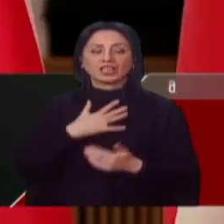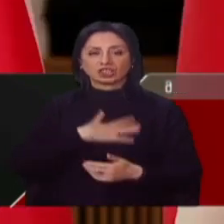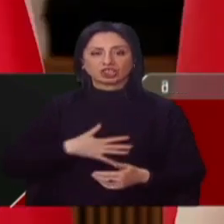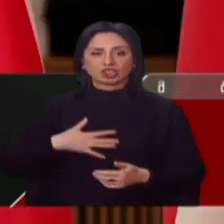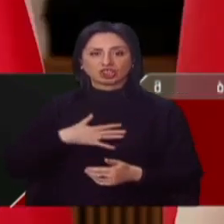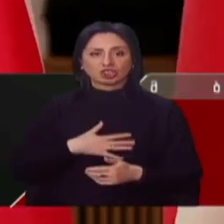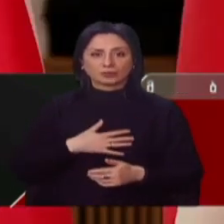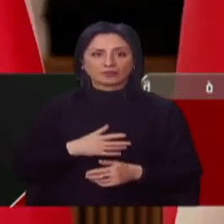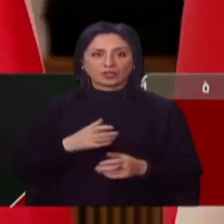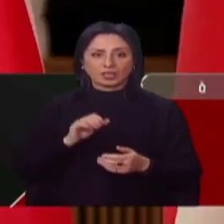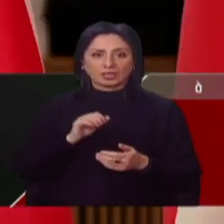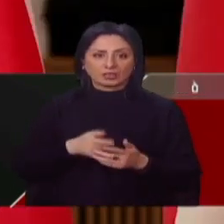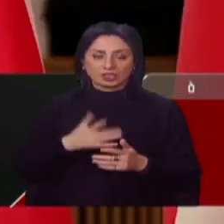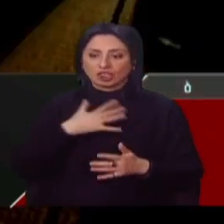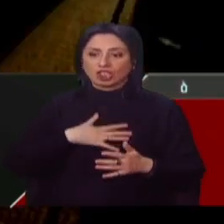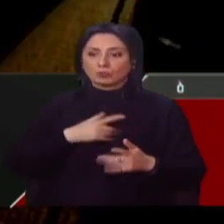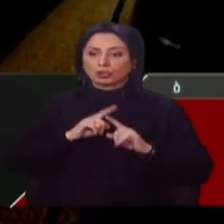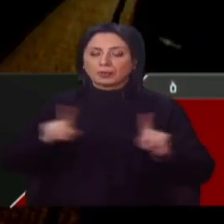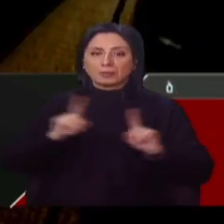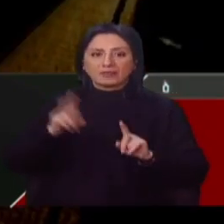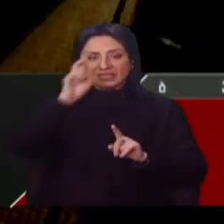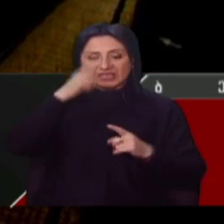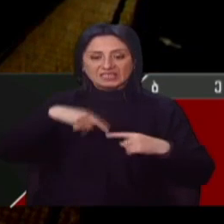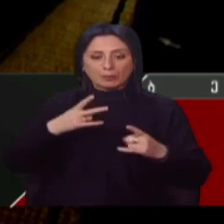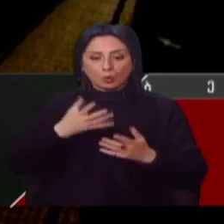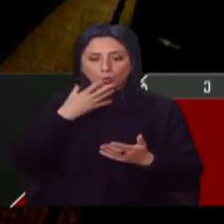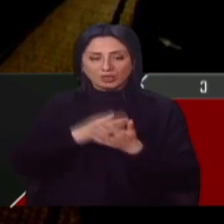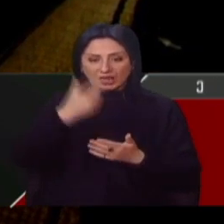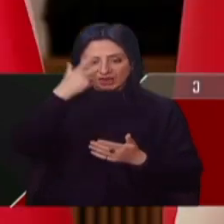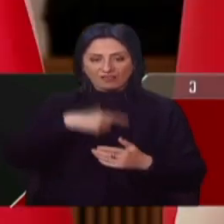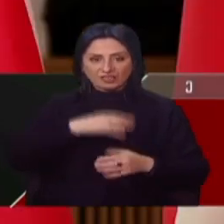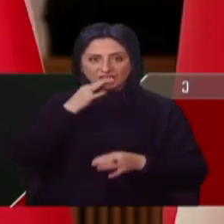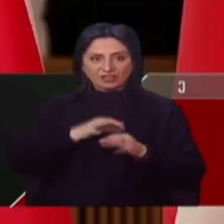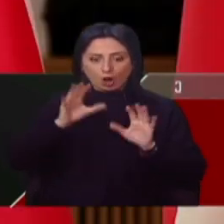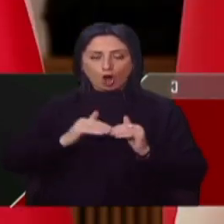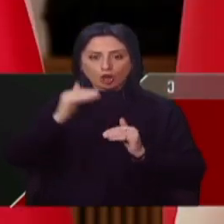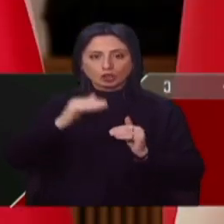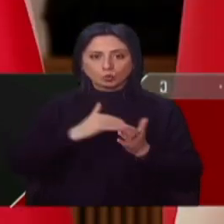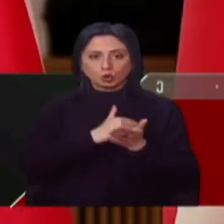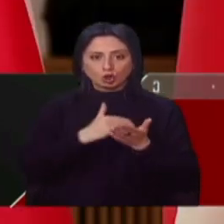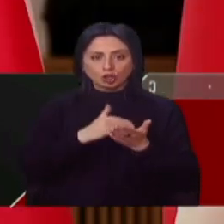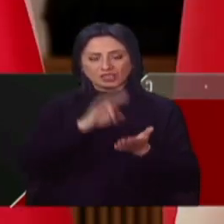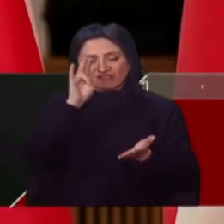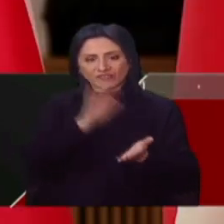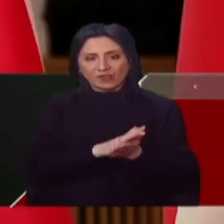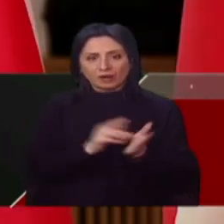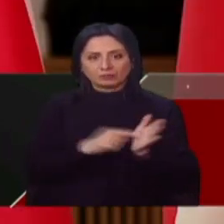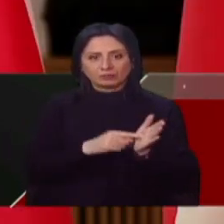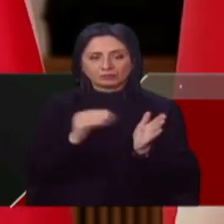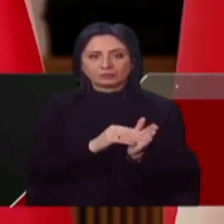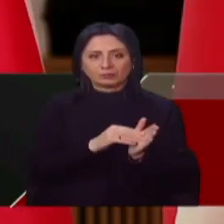შეშფოთებული ამდენი უსაფუძვრო შეშფოთებებით. Სახელმწიფომ უნდა აიღოს თავის თავზე და კონსტიტუციის დონეზე